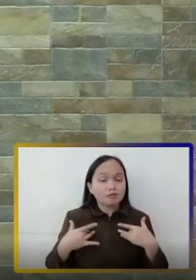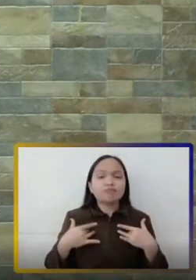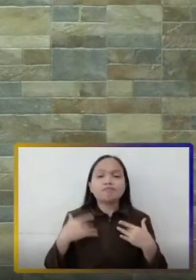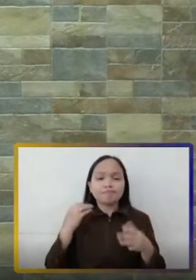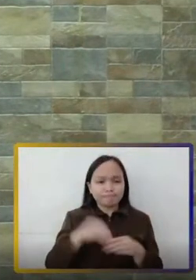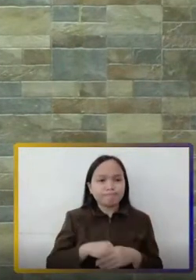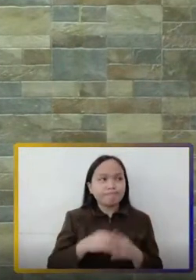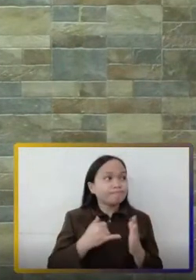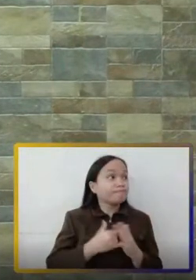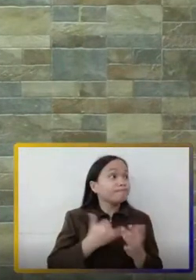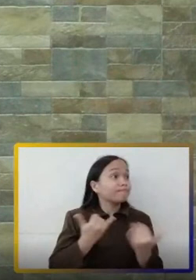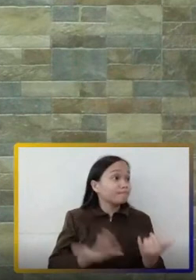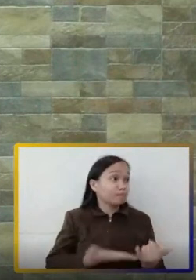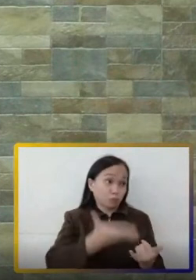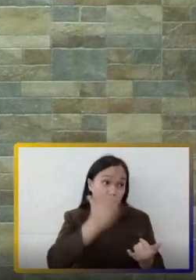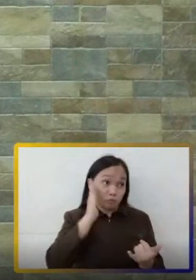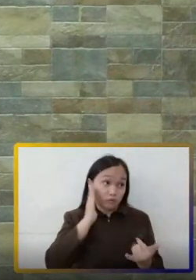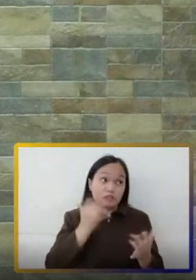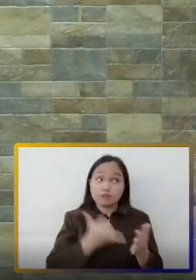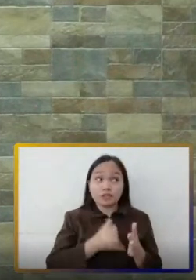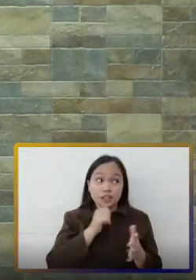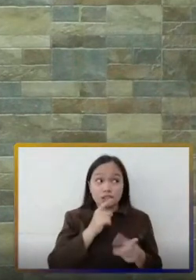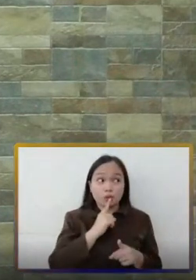tell me if that is not true.